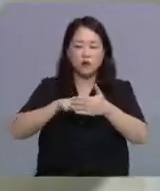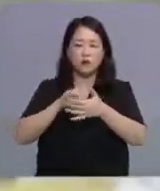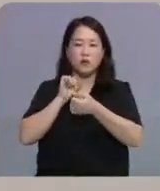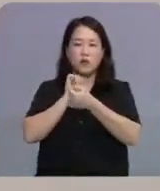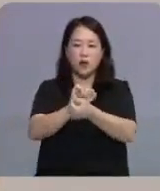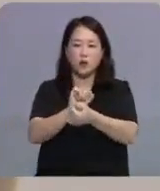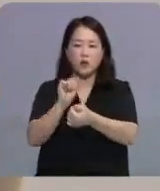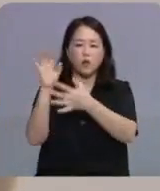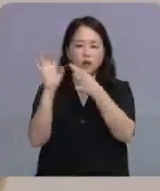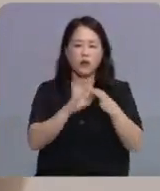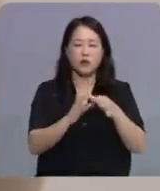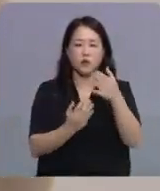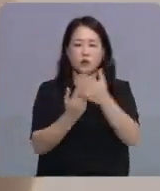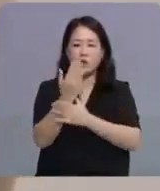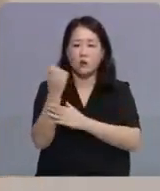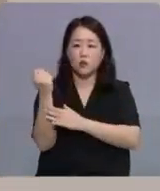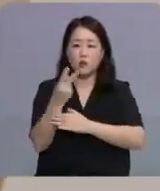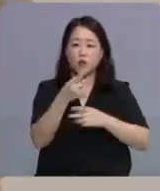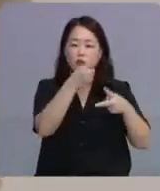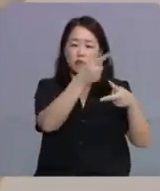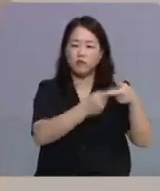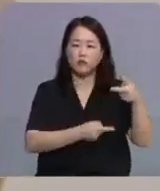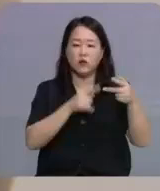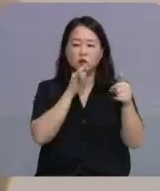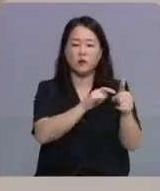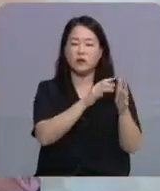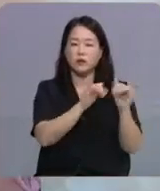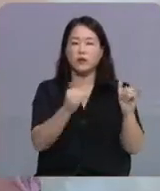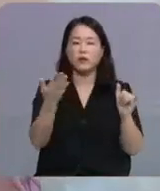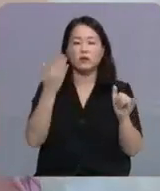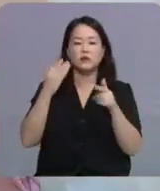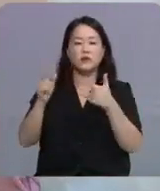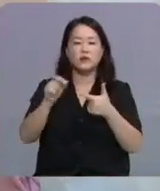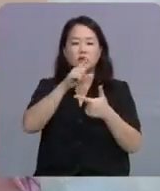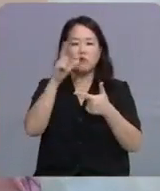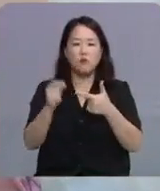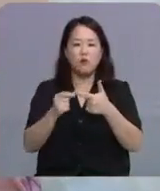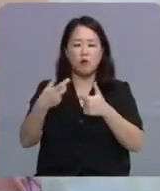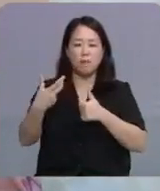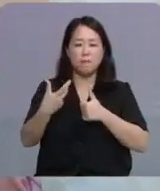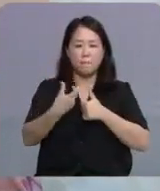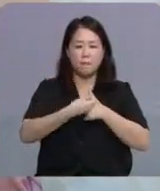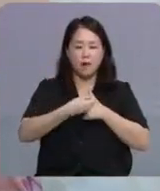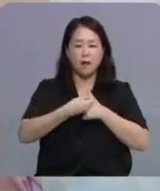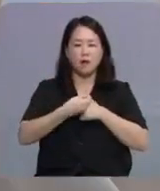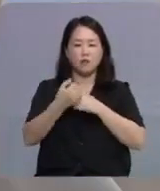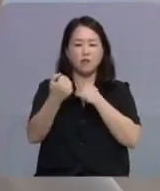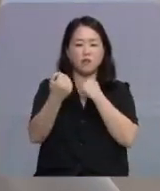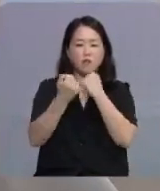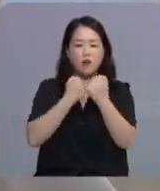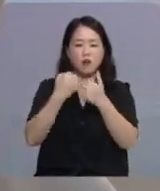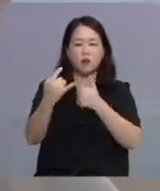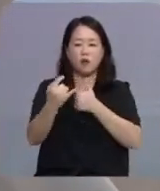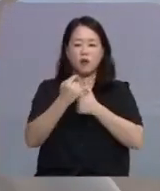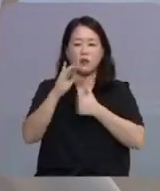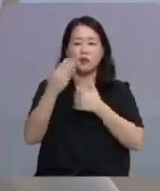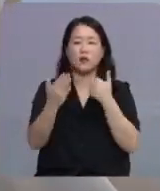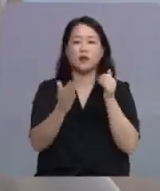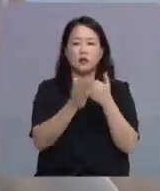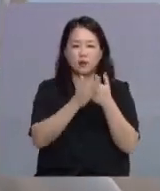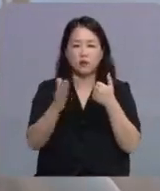부안 지역 확장자의 경우 지난 6월 백신접종을 맞췄지만 양성반응이 나와 돌파 감염 사례 로